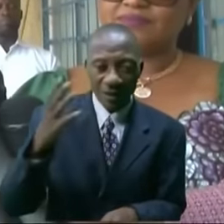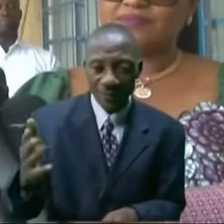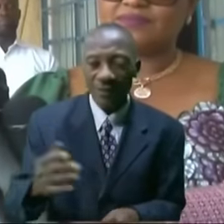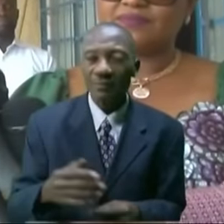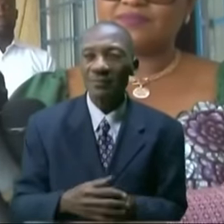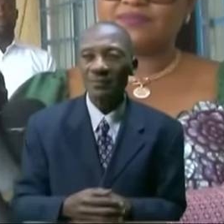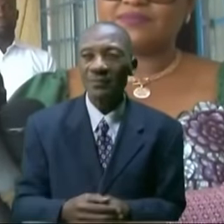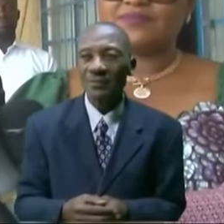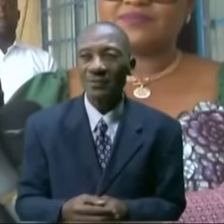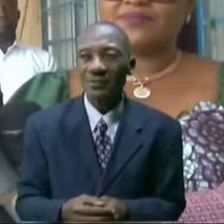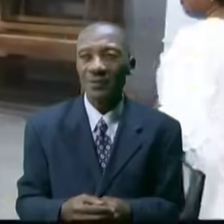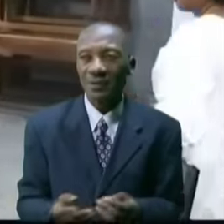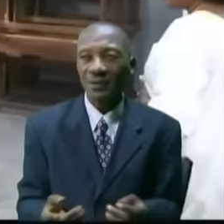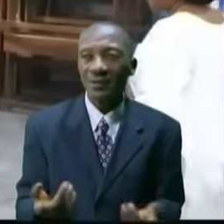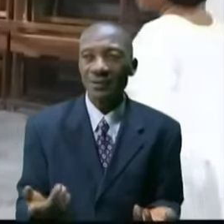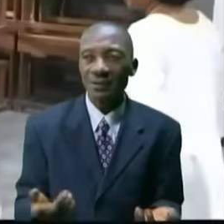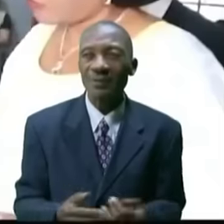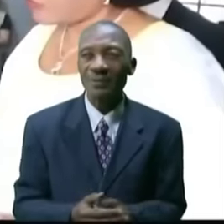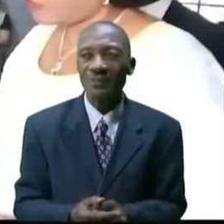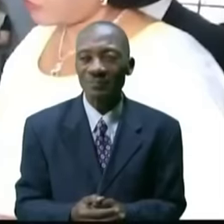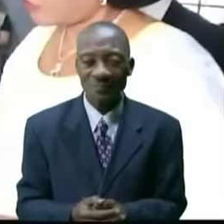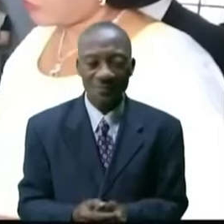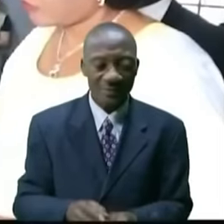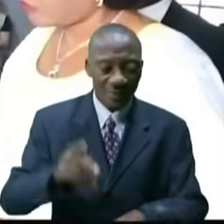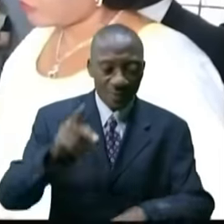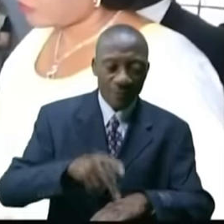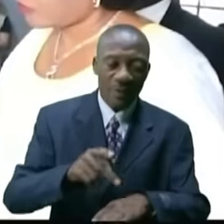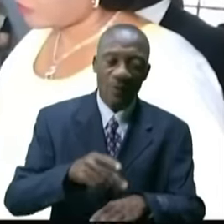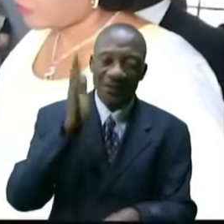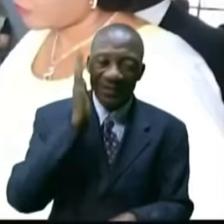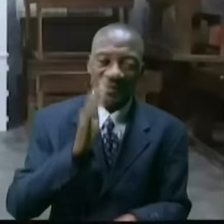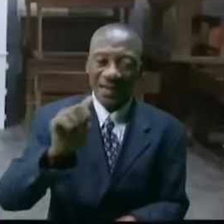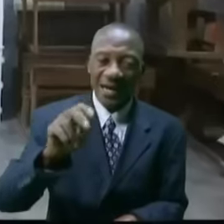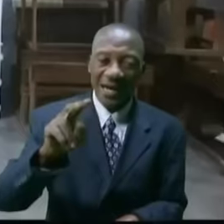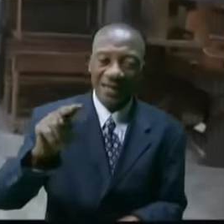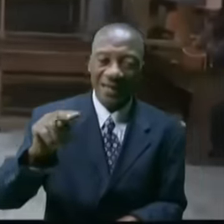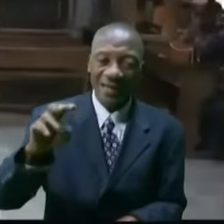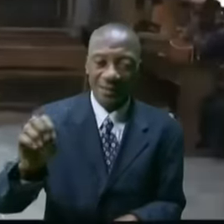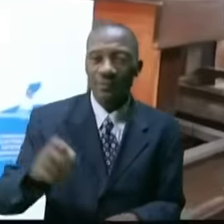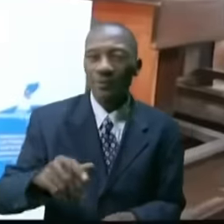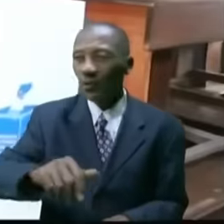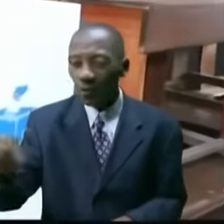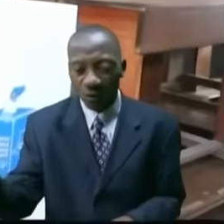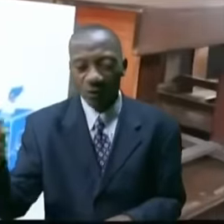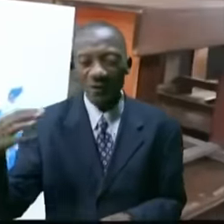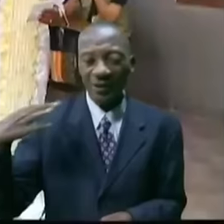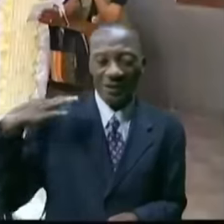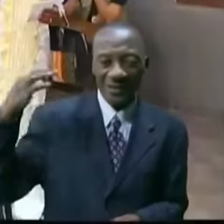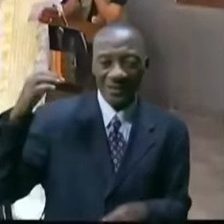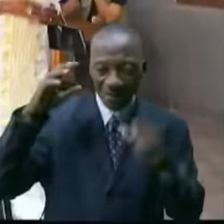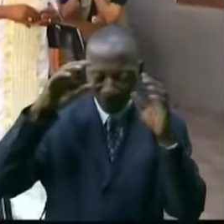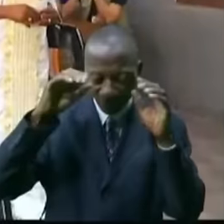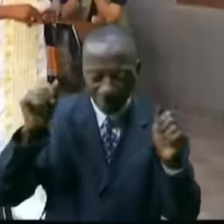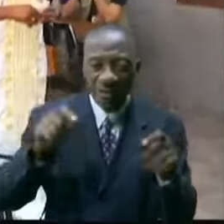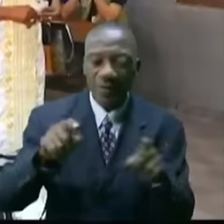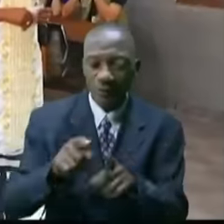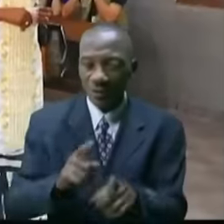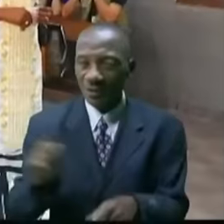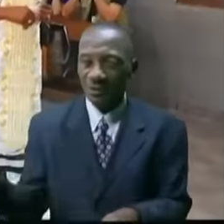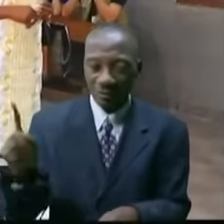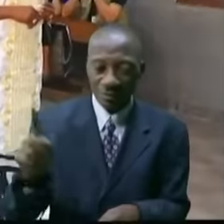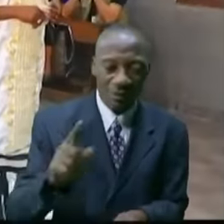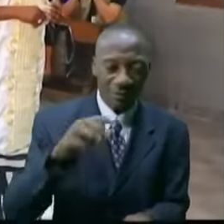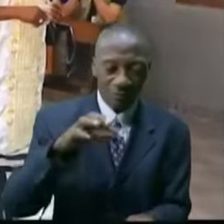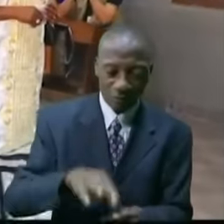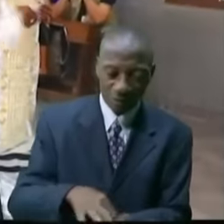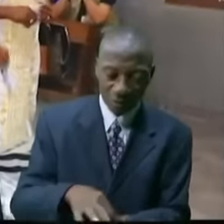ne détruira pas les Congos. À la paroisse Sainte-Anne, un autre candidat à cette élection présidentielle a voté. Au